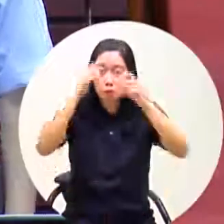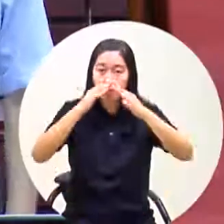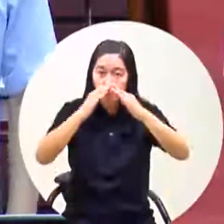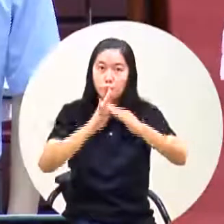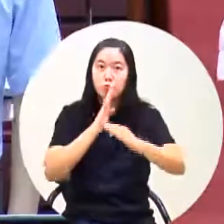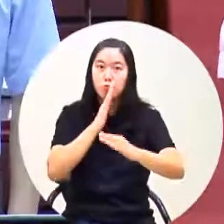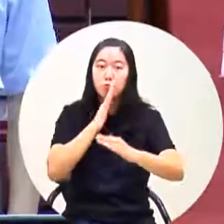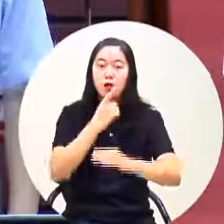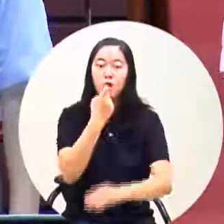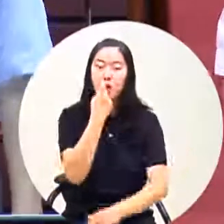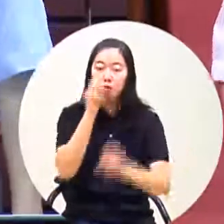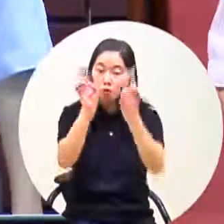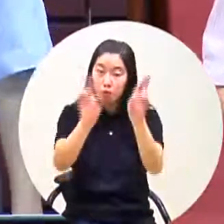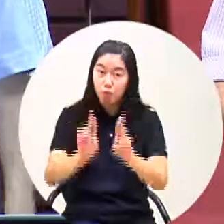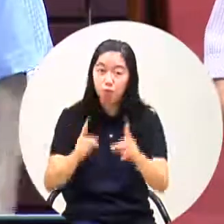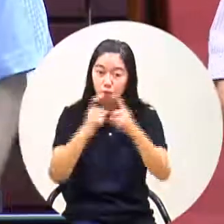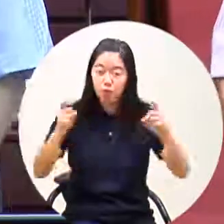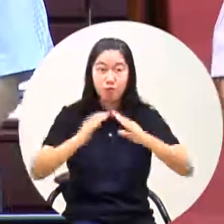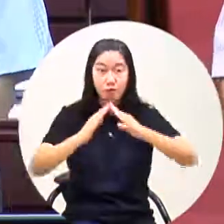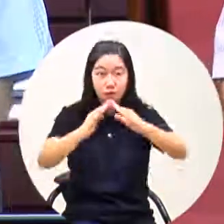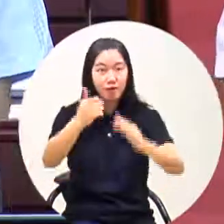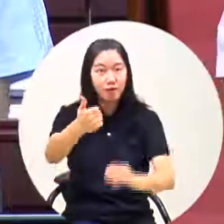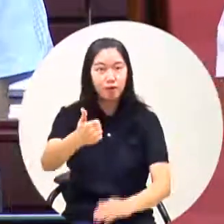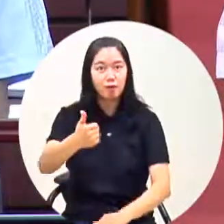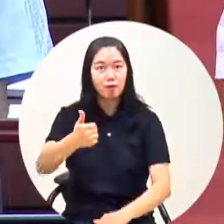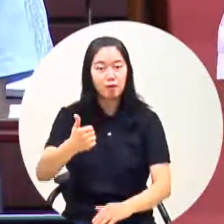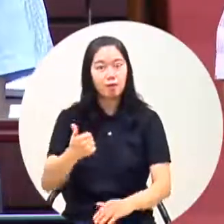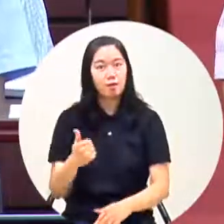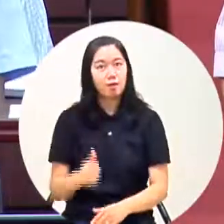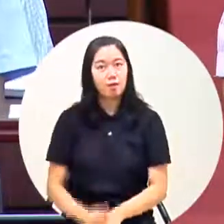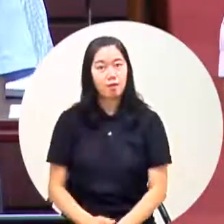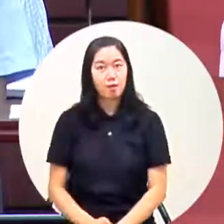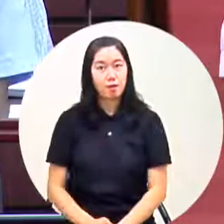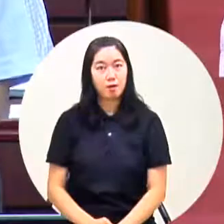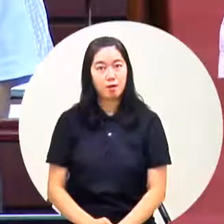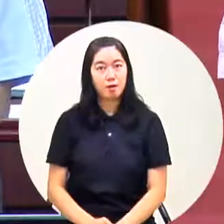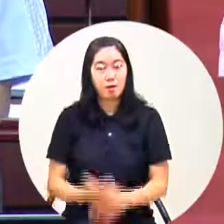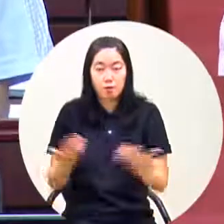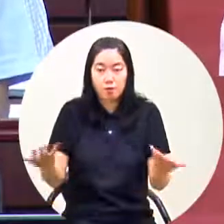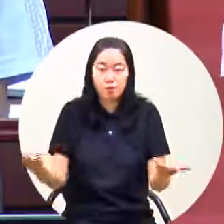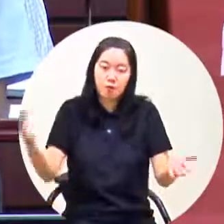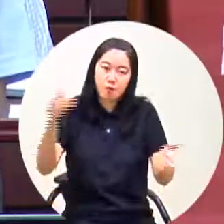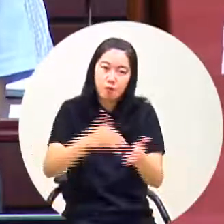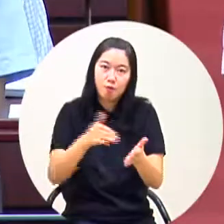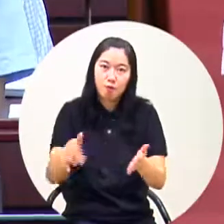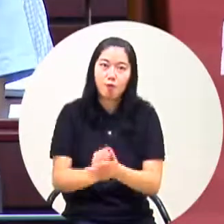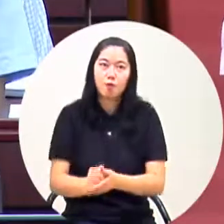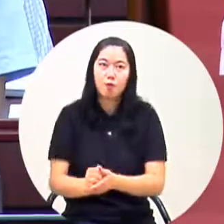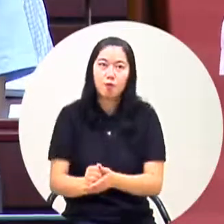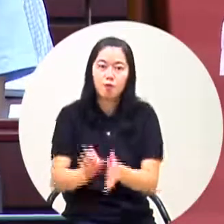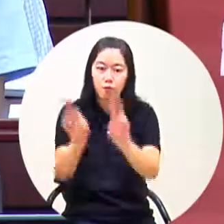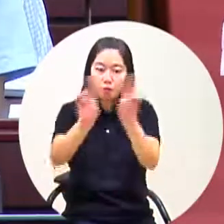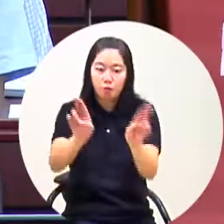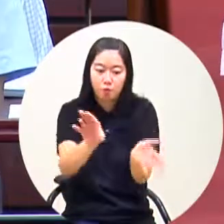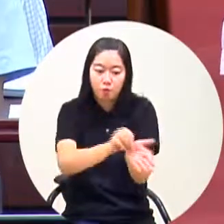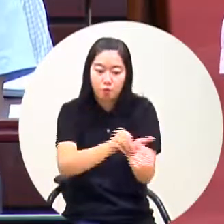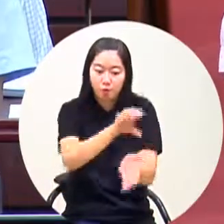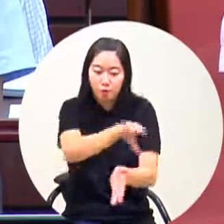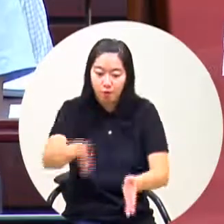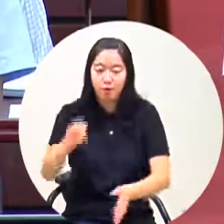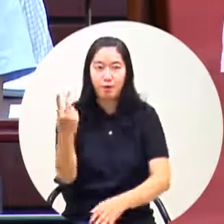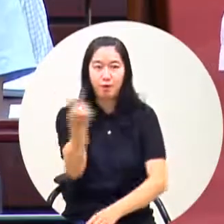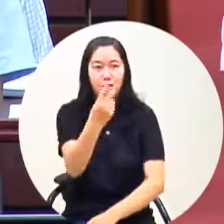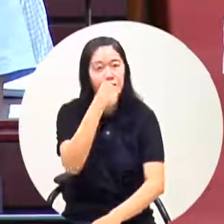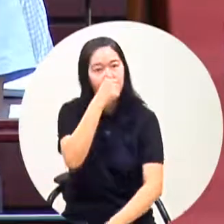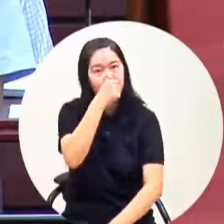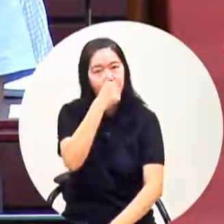能城市啊，结果呢我们只有两站的一个充电站，对对